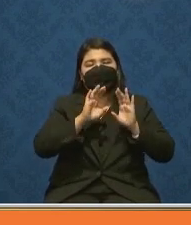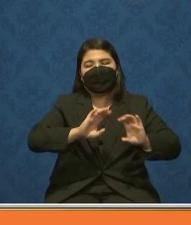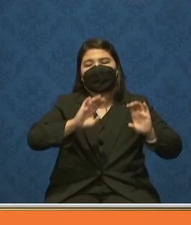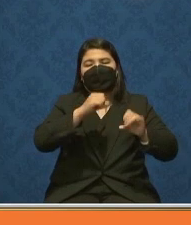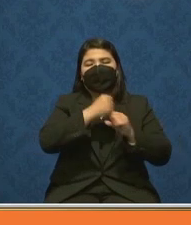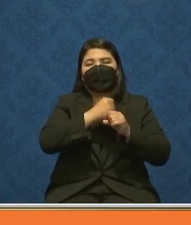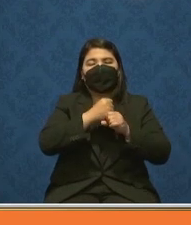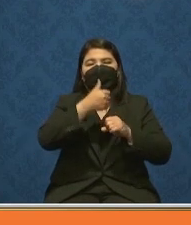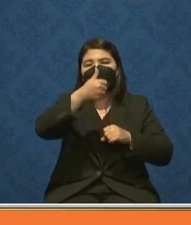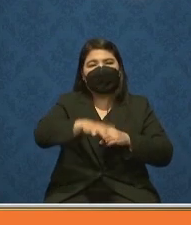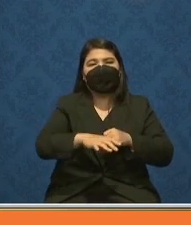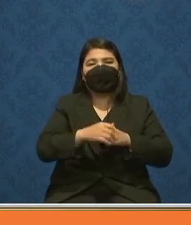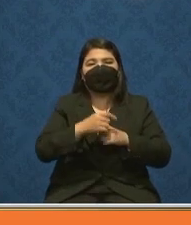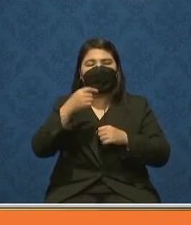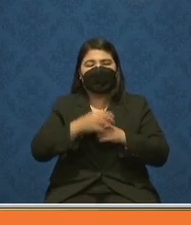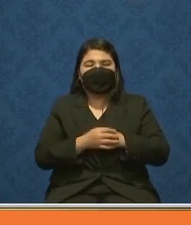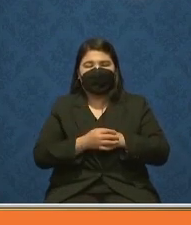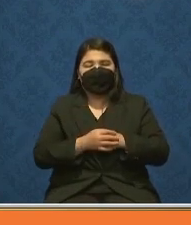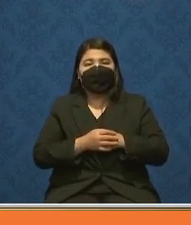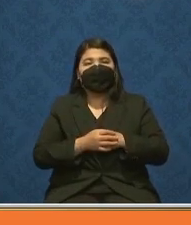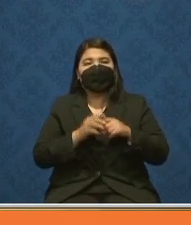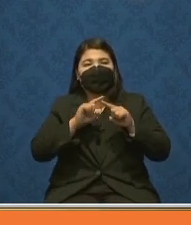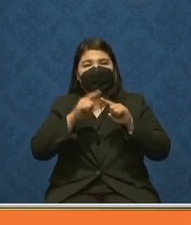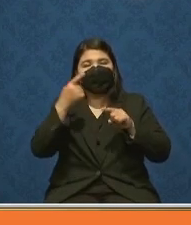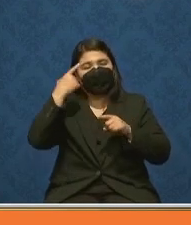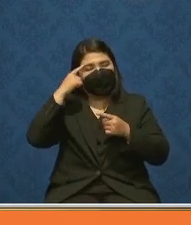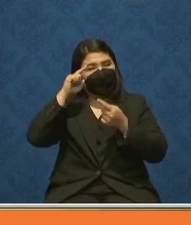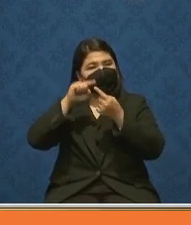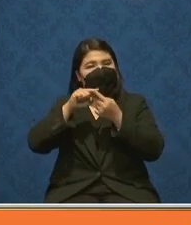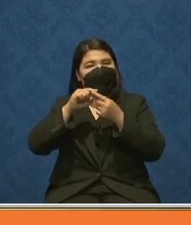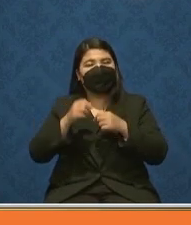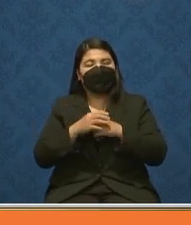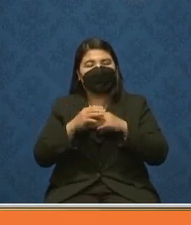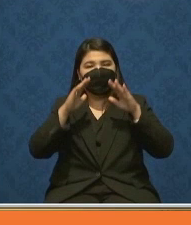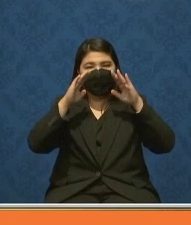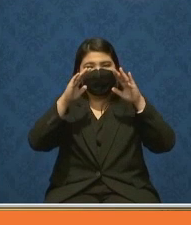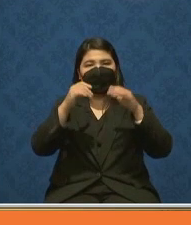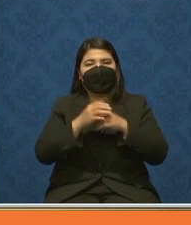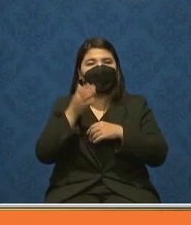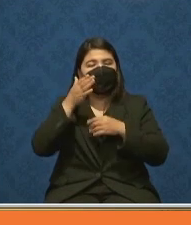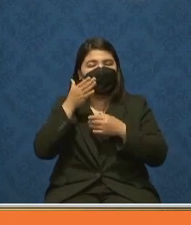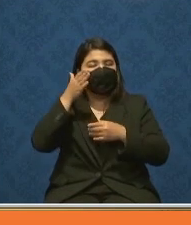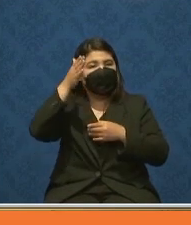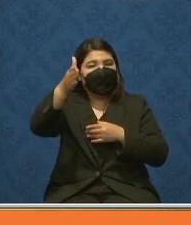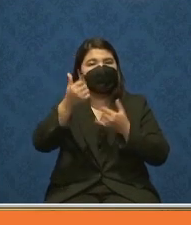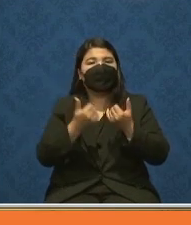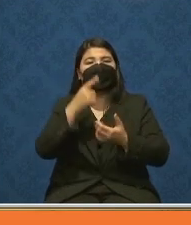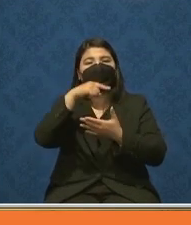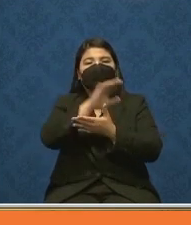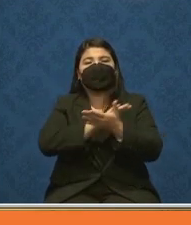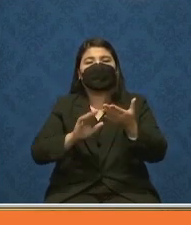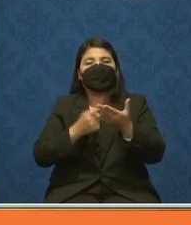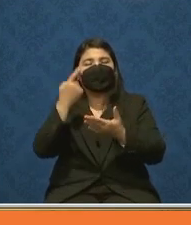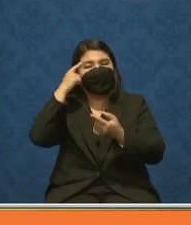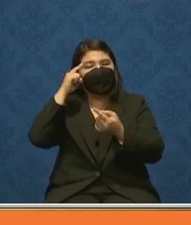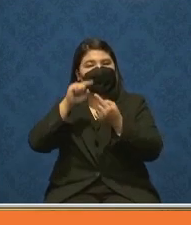ลนี้ทำไม่ได้แล้วก็ไม่เคยคิดจะทำไม่ได้ครับแต่ถ้ามองไปในอนาคตครับผมก็คงบอกว่าถึงเวลาแล้วครับที่ประเท